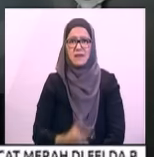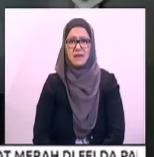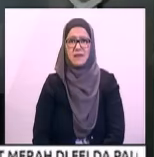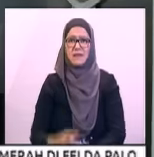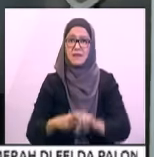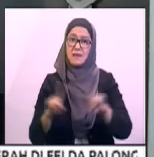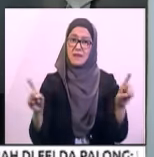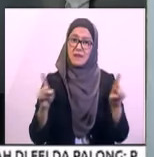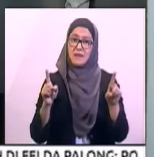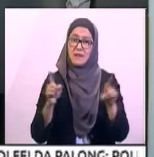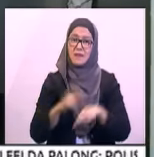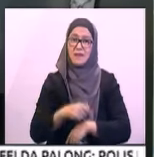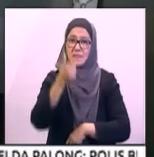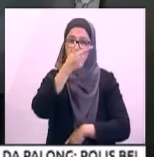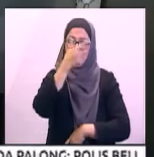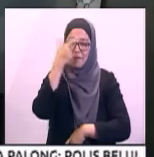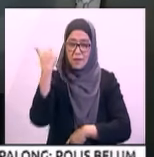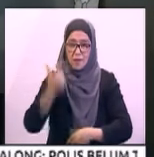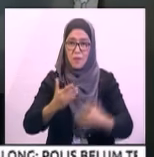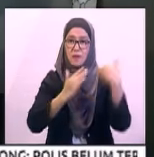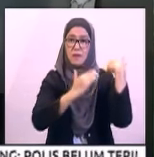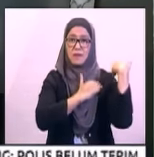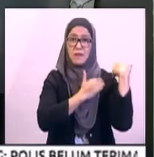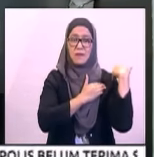Tapi kerana tugas tu saya